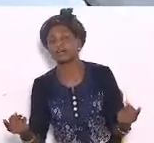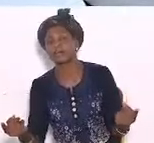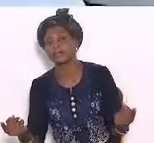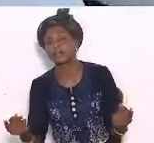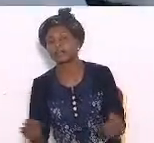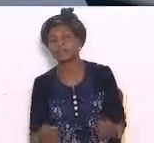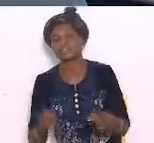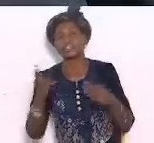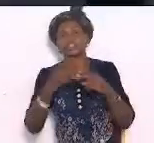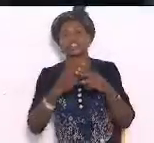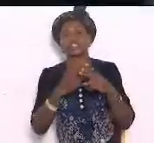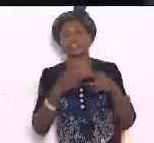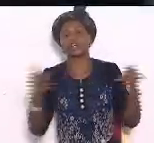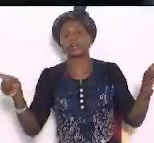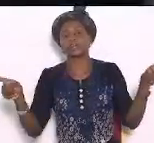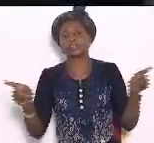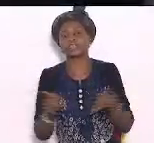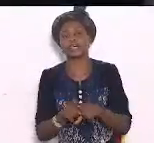an